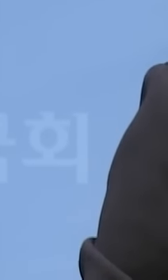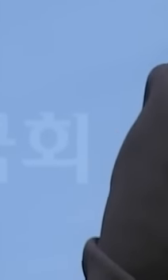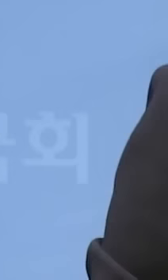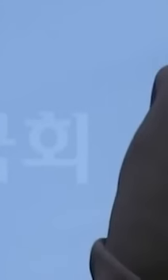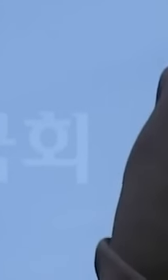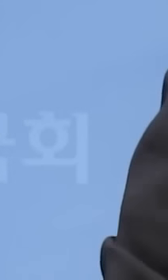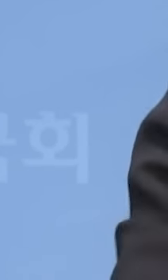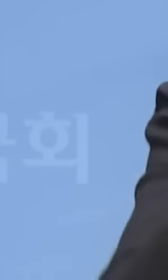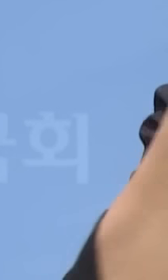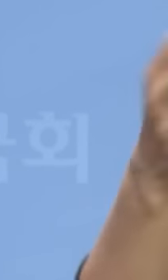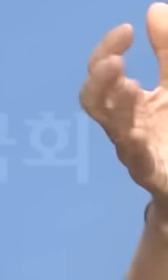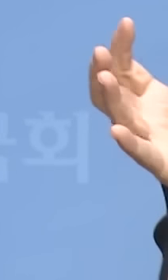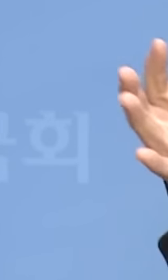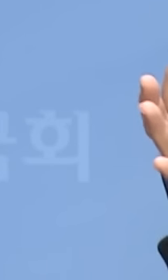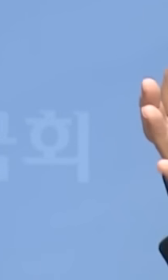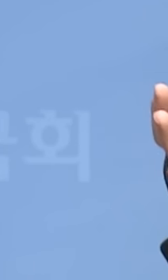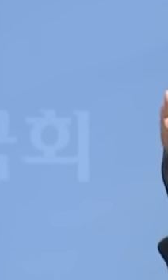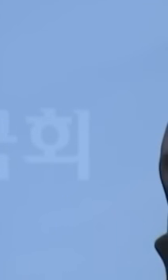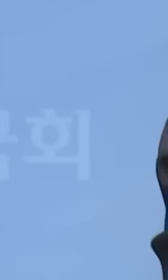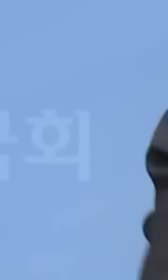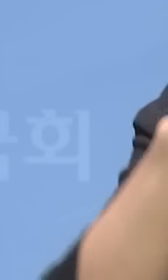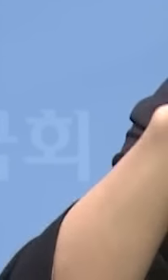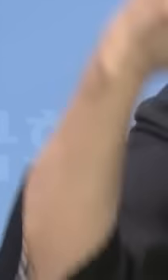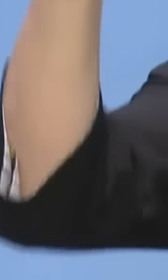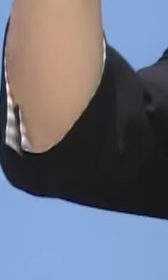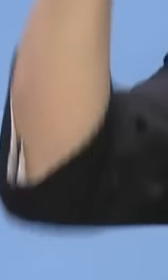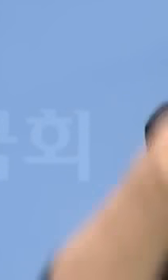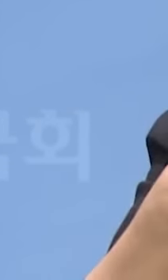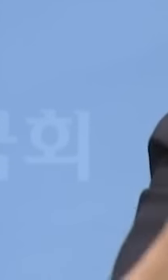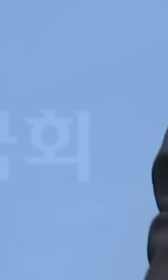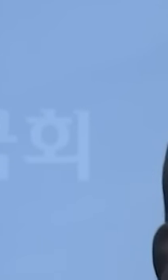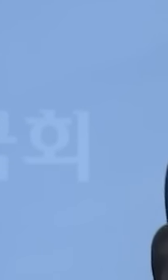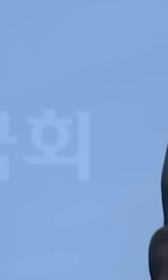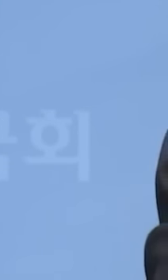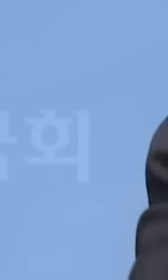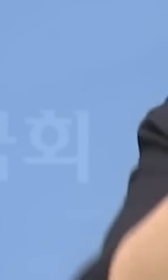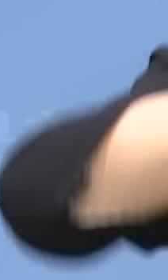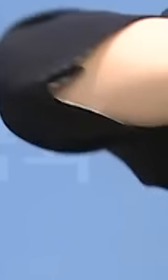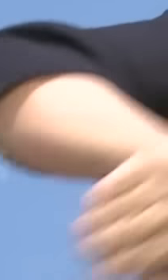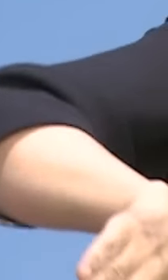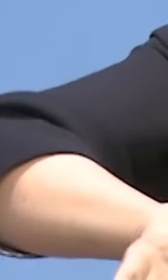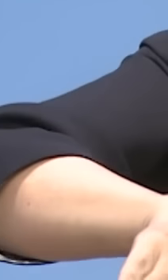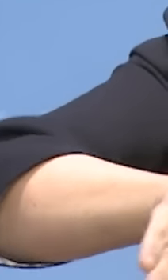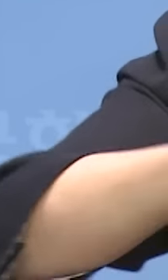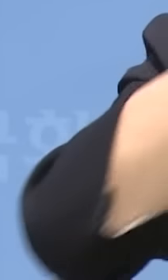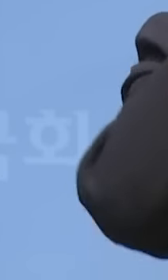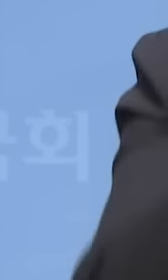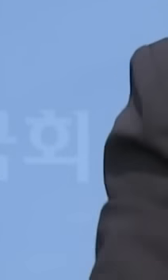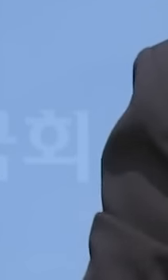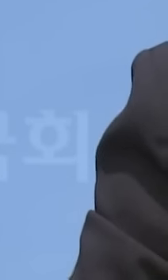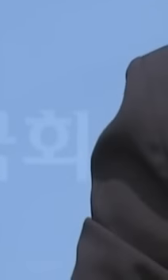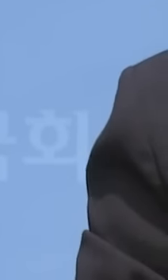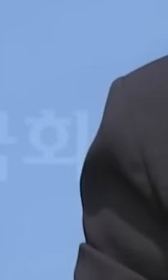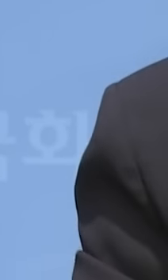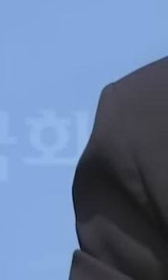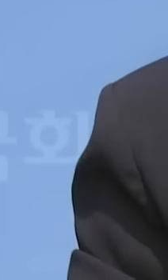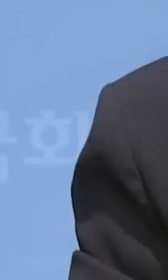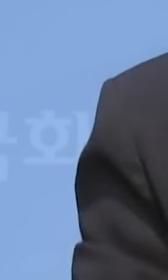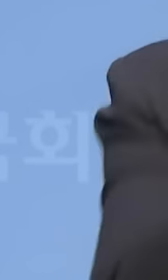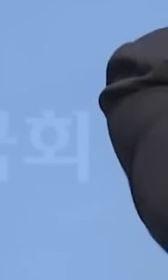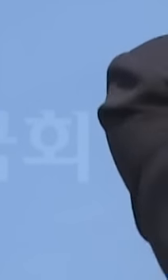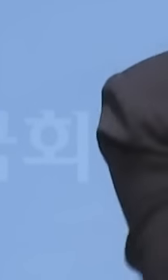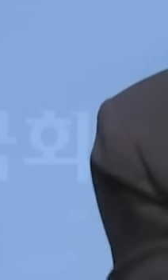우리 더불어민주당은 국민의 명령대로 국민을 외면한 윤석열 정부를 견제하고